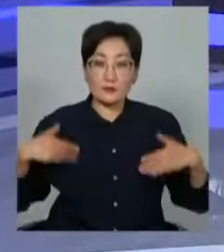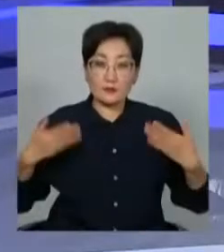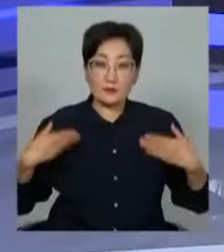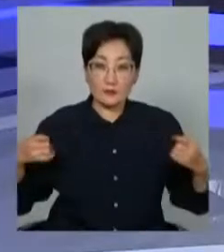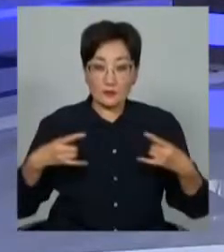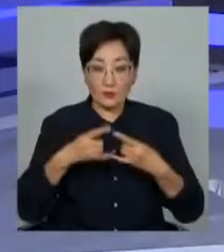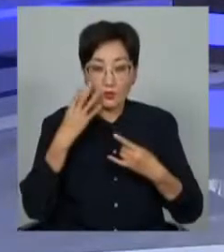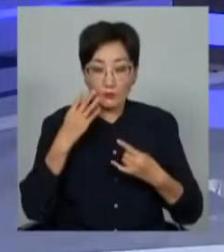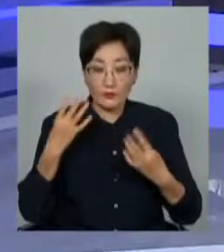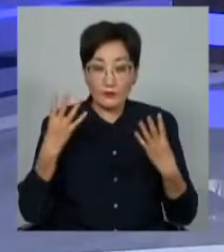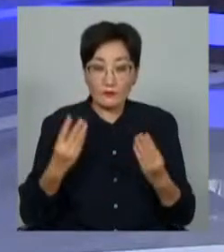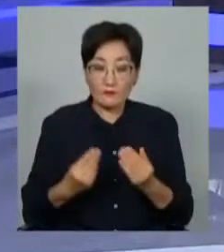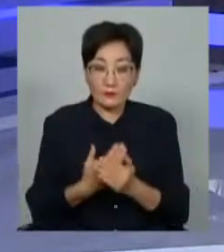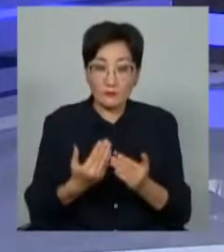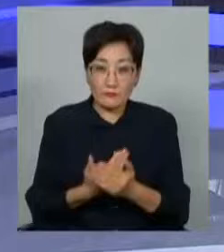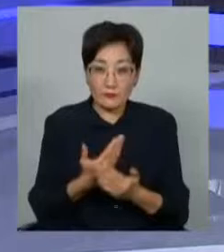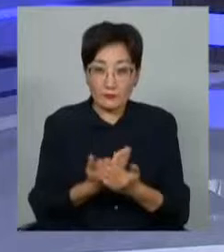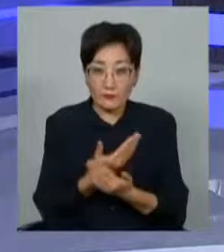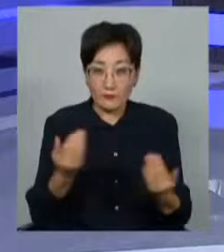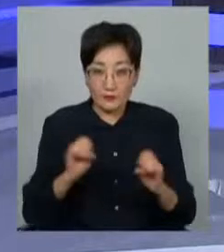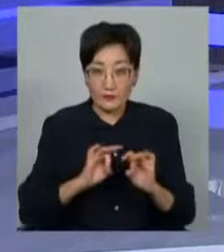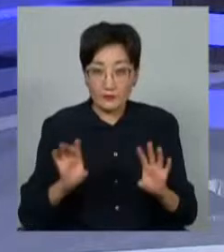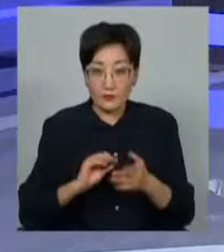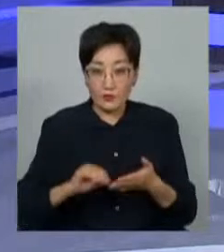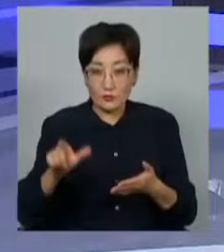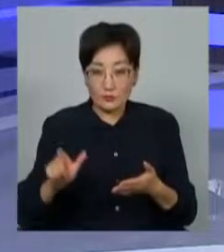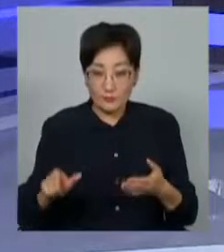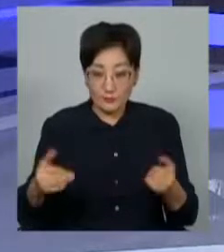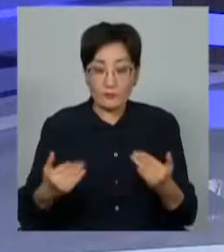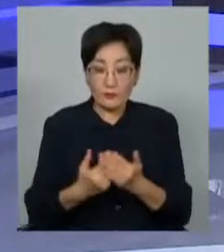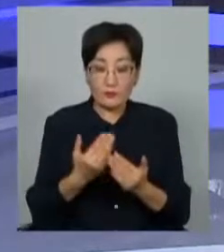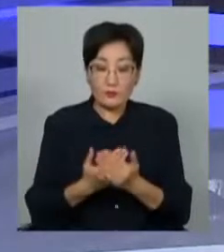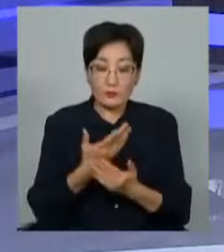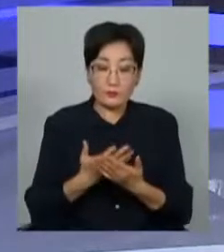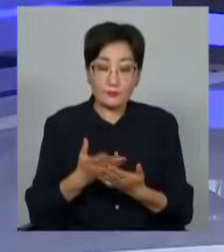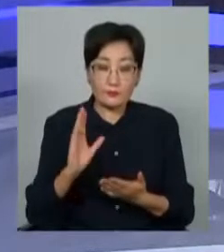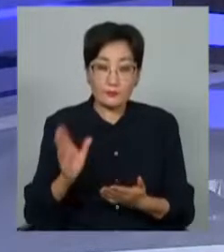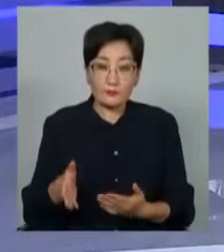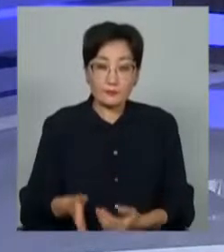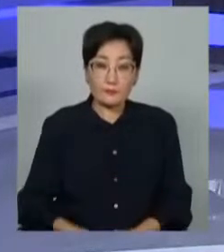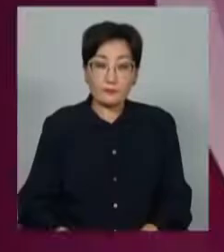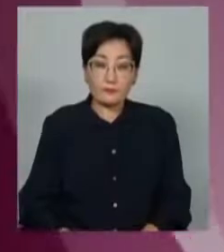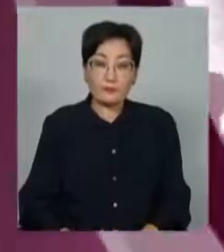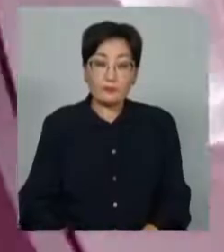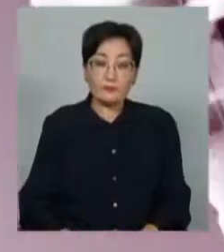Здравствуйте. В прямом эфире телеканала «Алматы новости» в студии Диас Махамбетов. И в начале коротко о главном к этому часу.